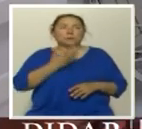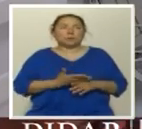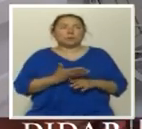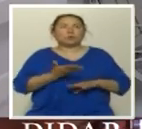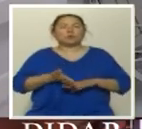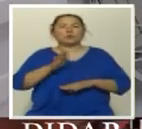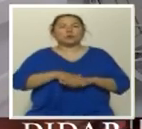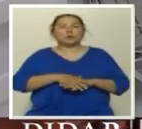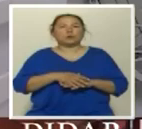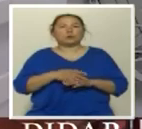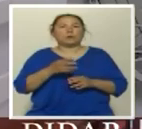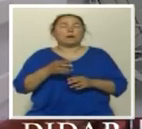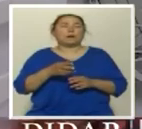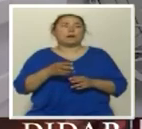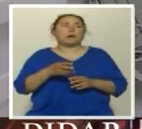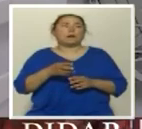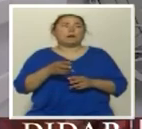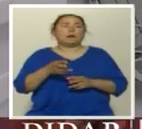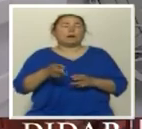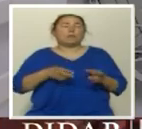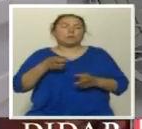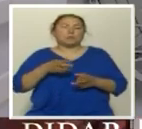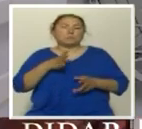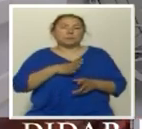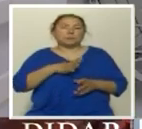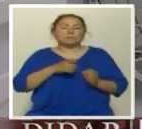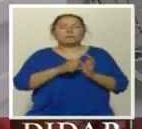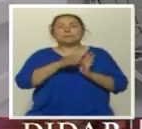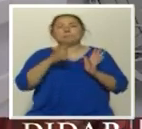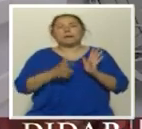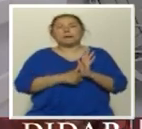Тоже тяжелейшая операция. 17 недель наши ставят.